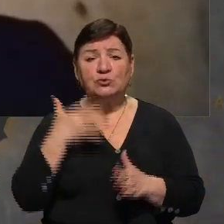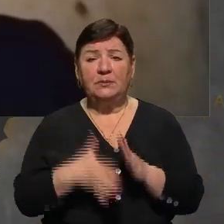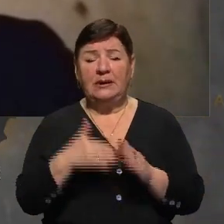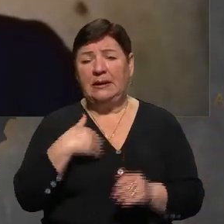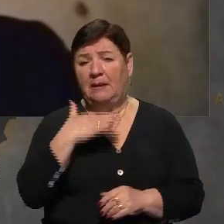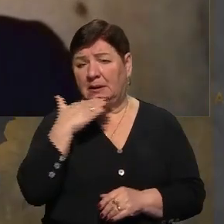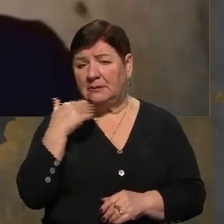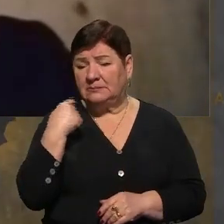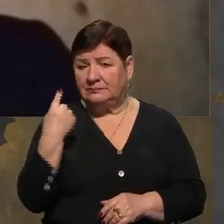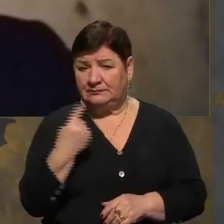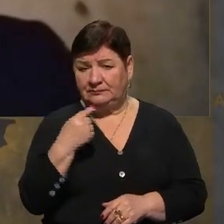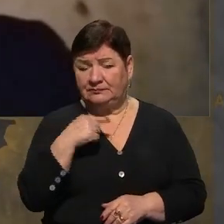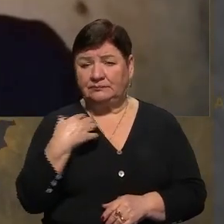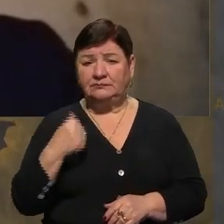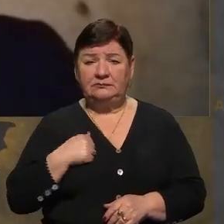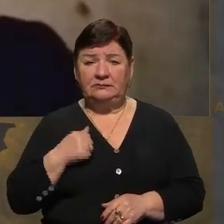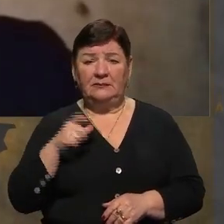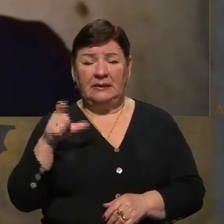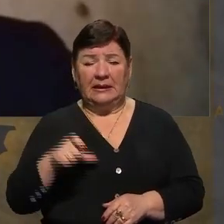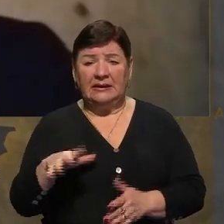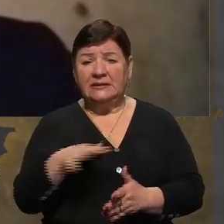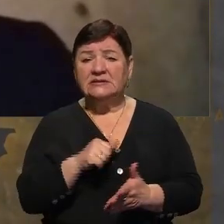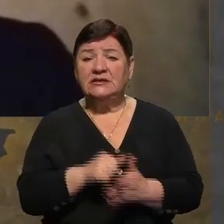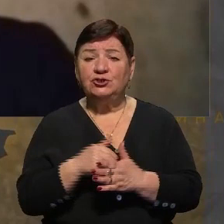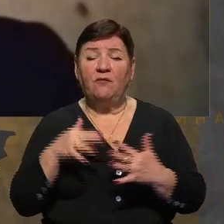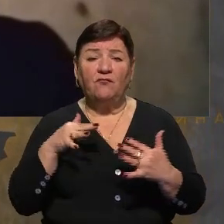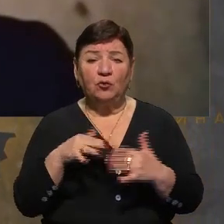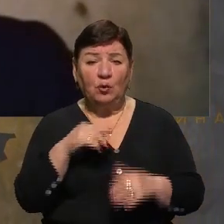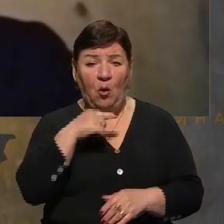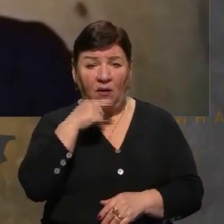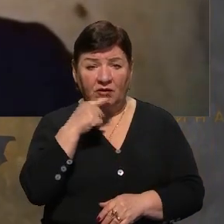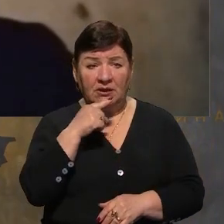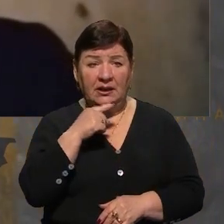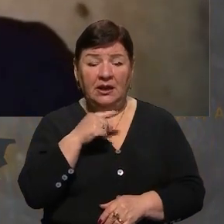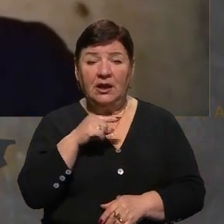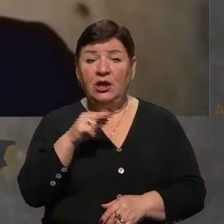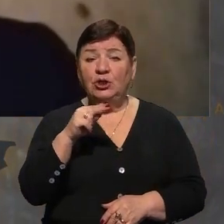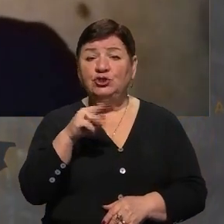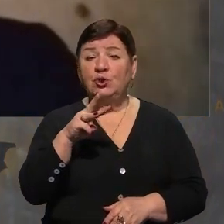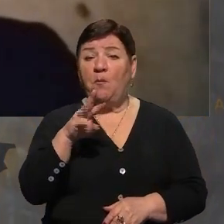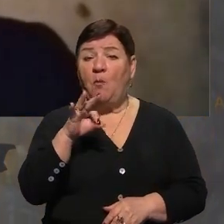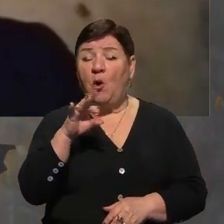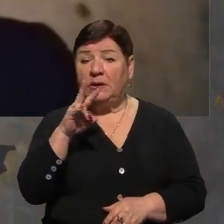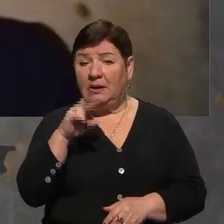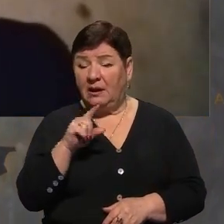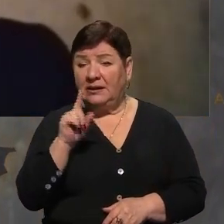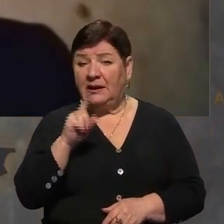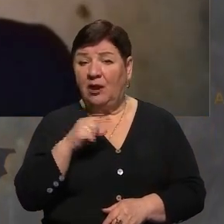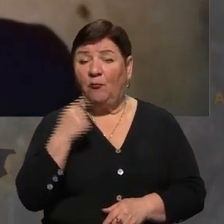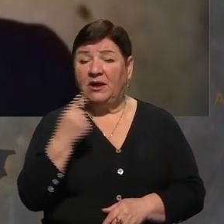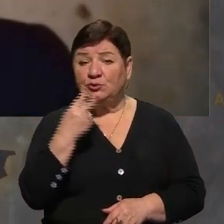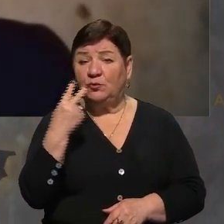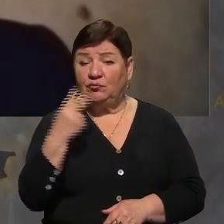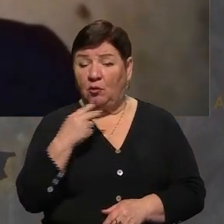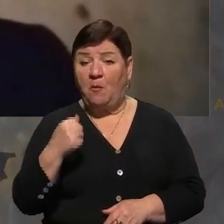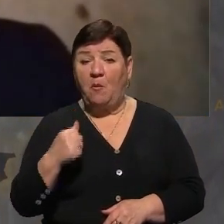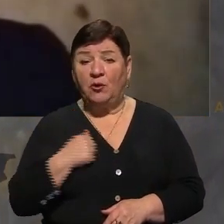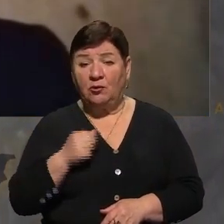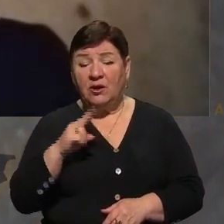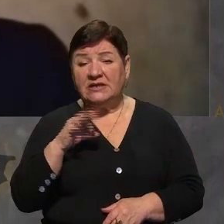і ми, побратими свободівці з інших ділянок фронту, казали, чмоня, російський мобік, який вижив в першому-другому бою, все, це